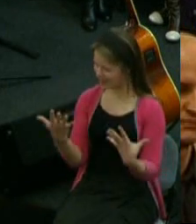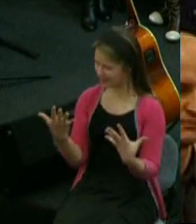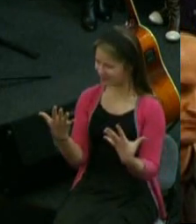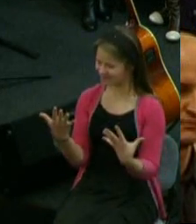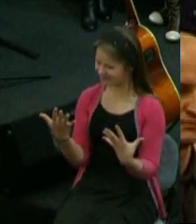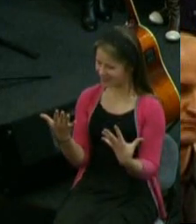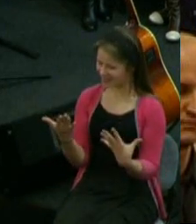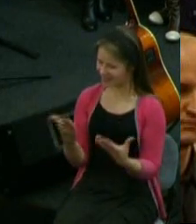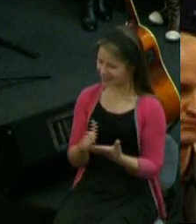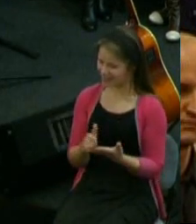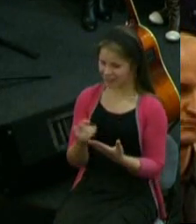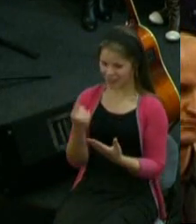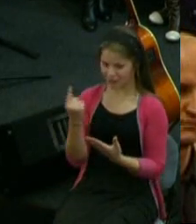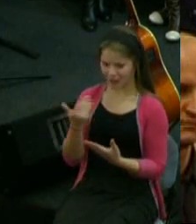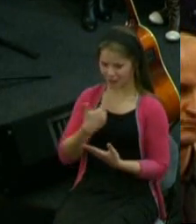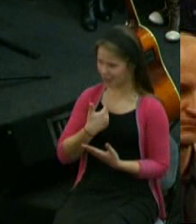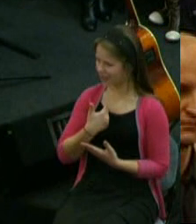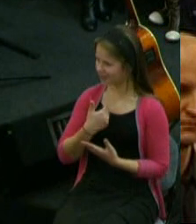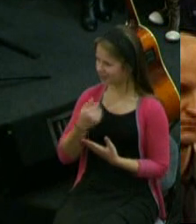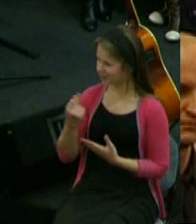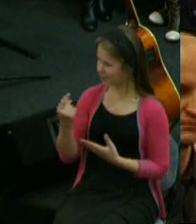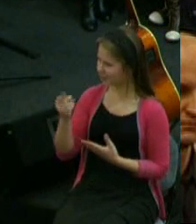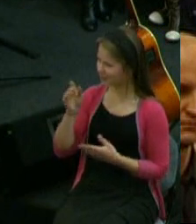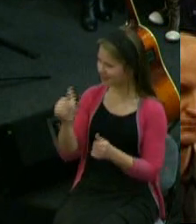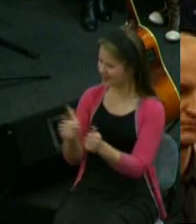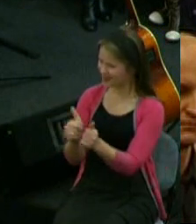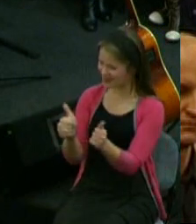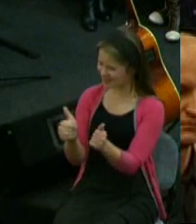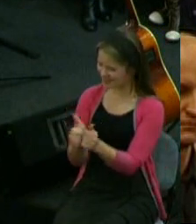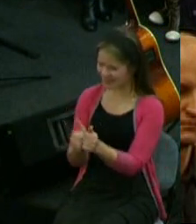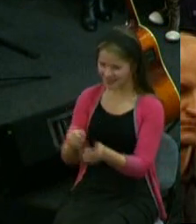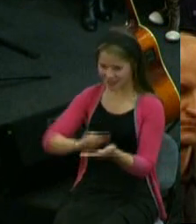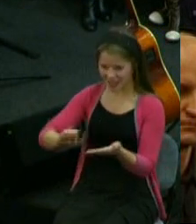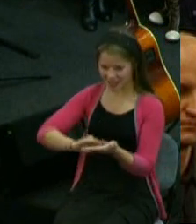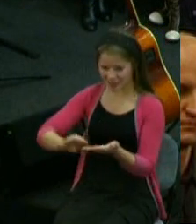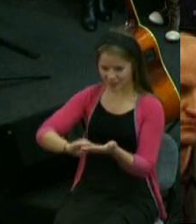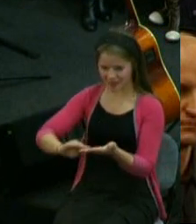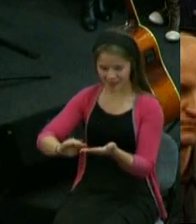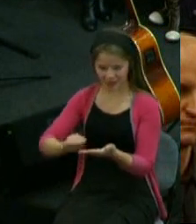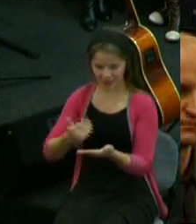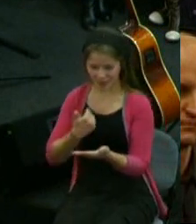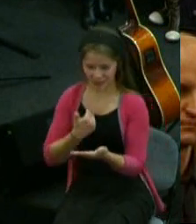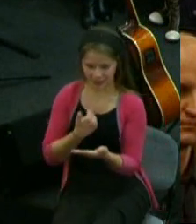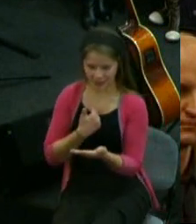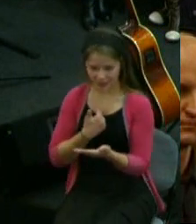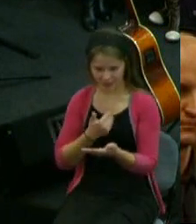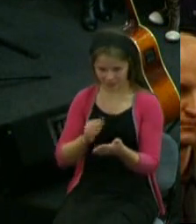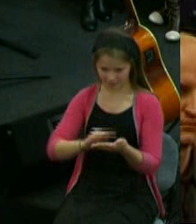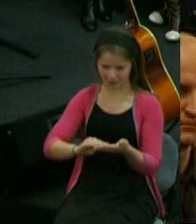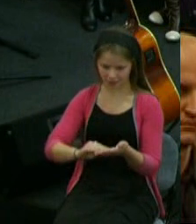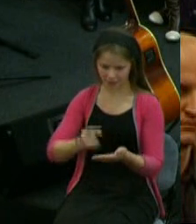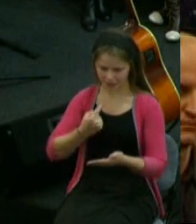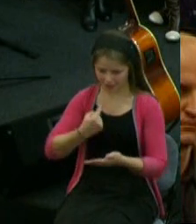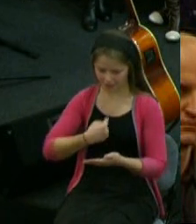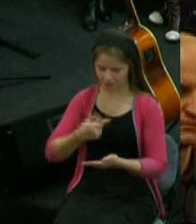І ви знаєте, одна із моїх однокласниць написала мені відкритку, де там написала такі слова: «Я хотіла б, щоб ти спізнав справжнє